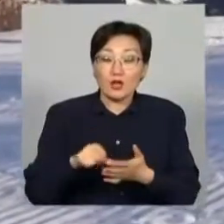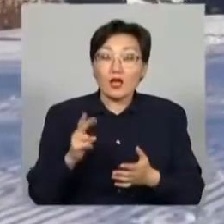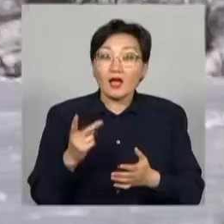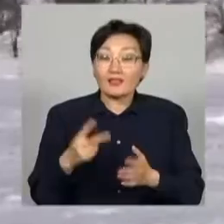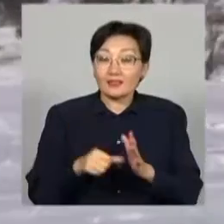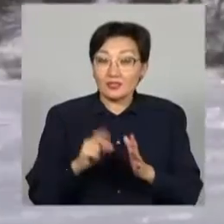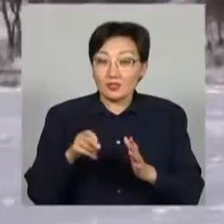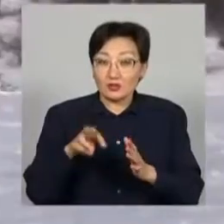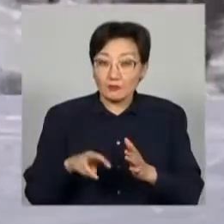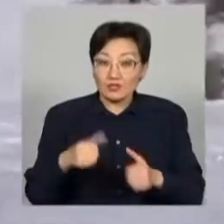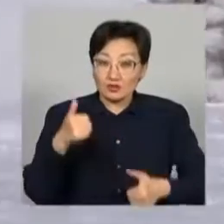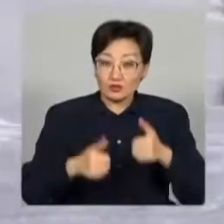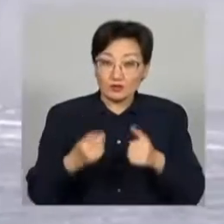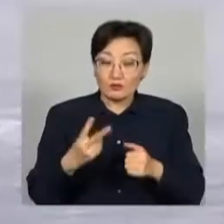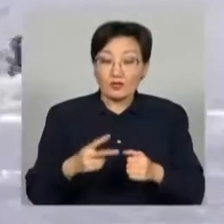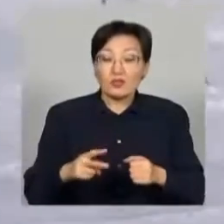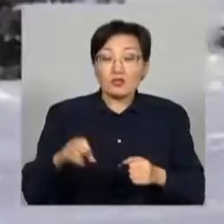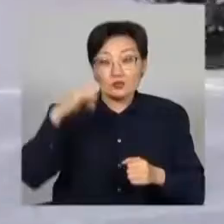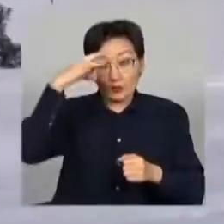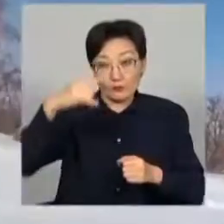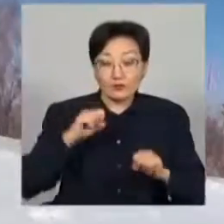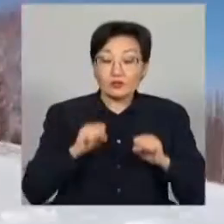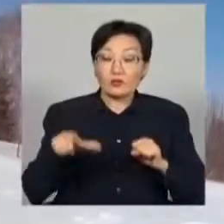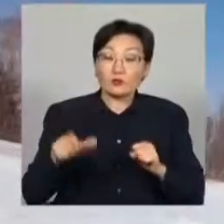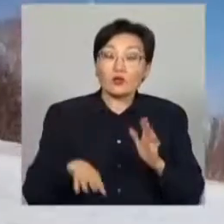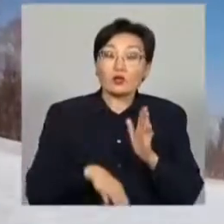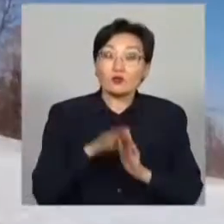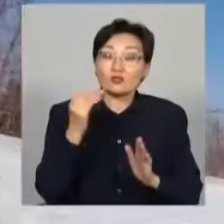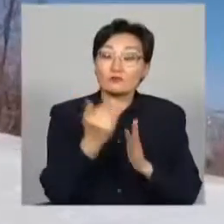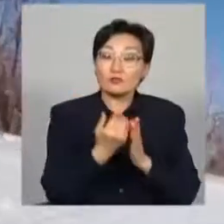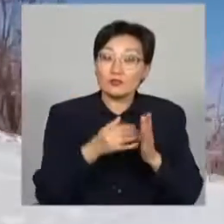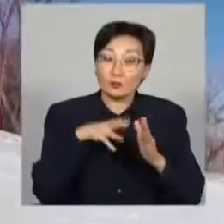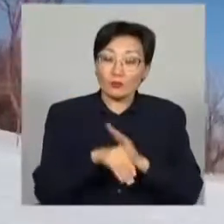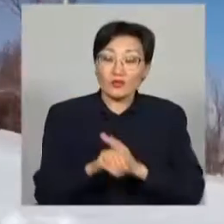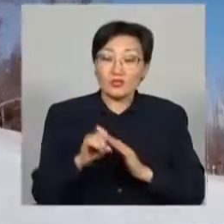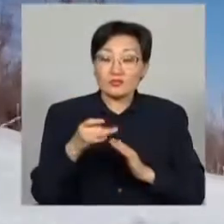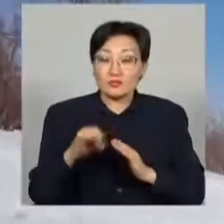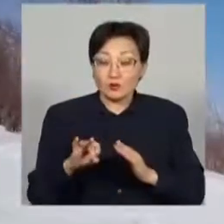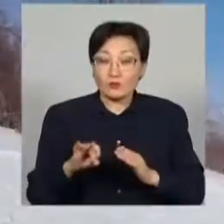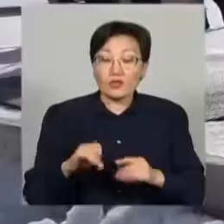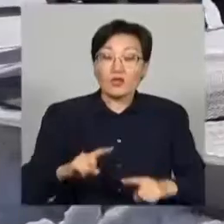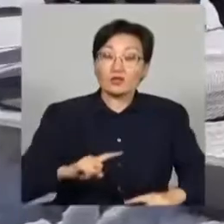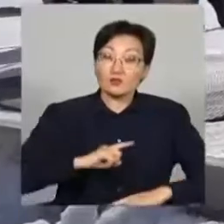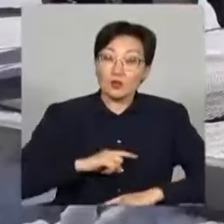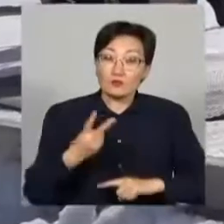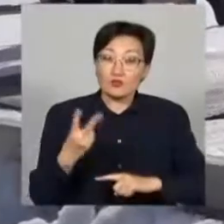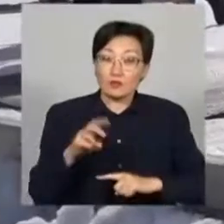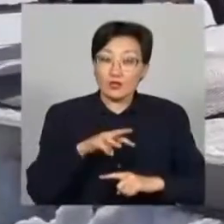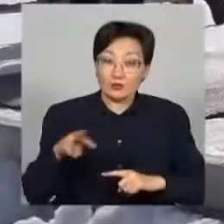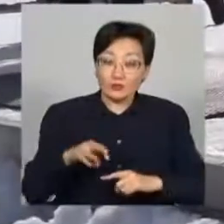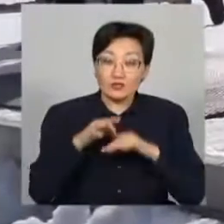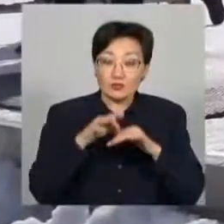жүгірді. Жарыс жолына шыққан екі отандасымыз үздік 20 атлеттің қатарынан көрінді. Сергей Усальцов мәре сызығын 22 минутта кесіп